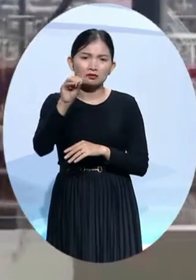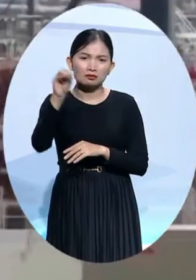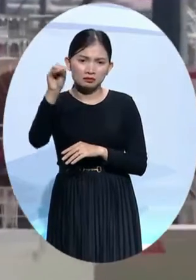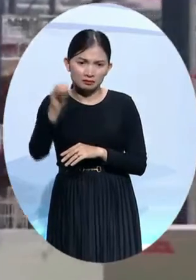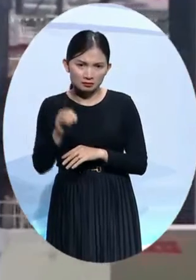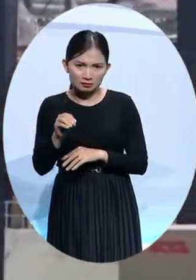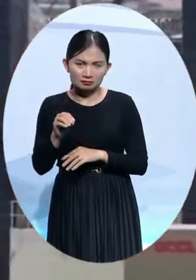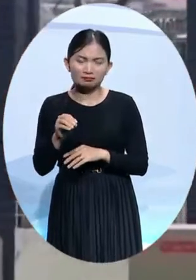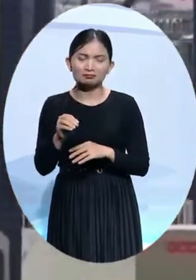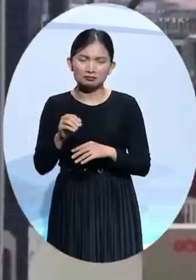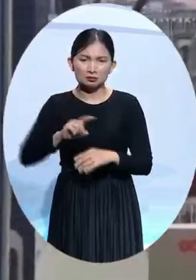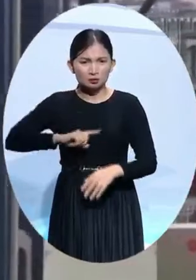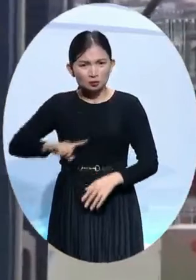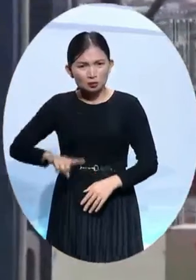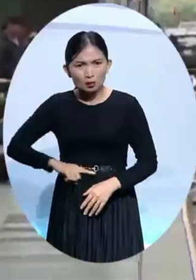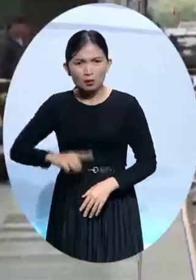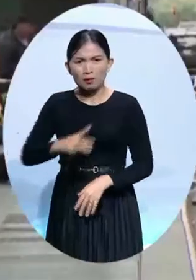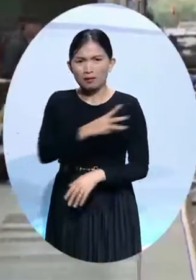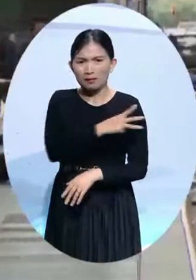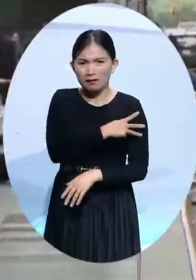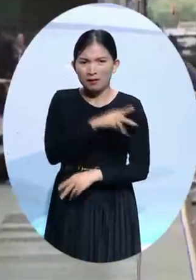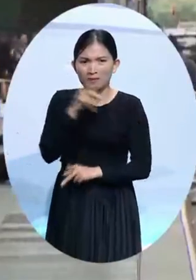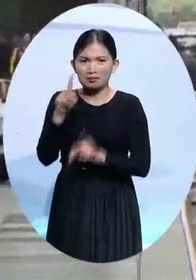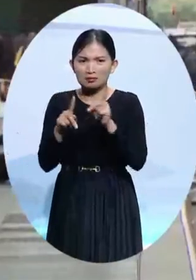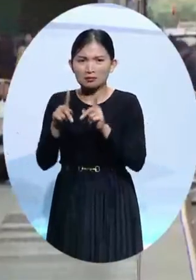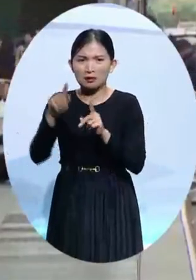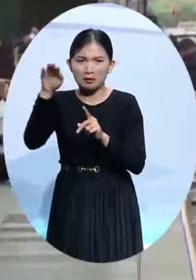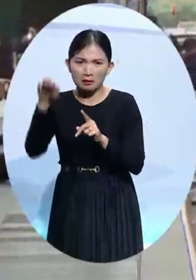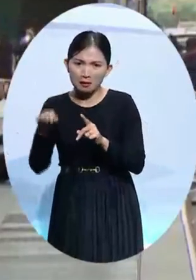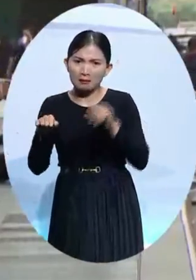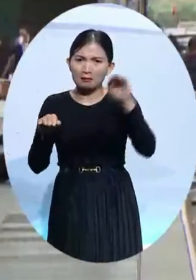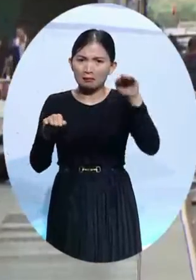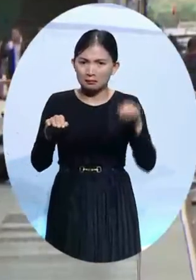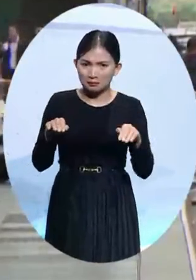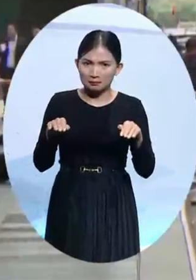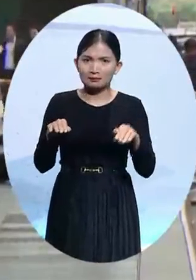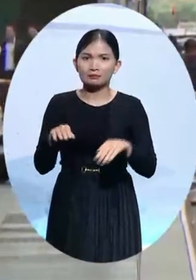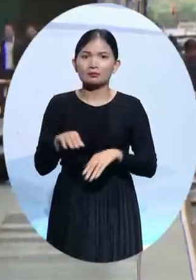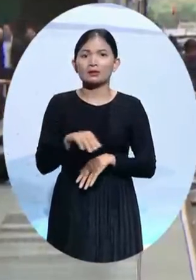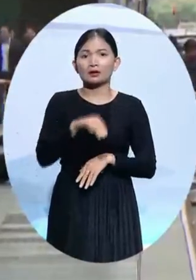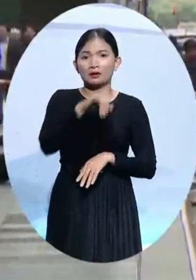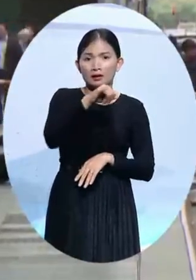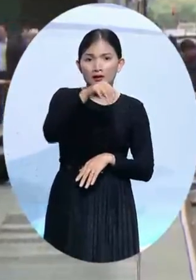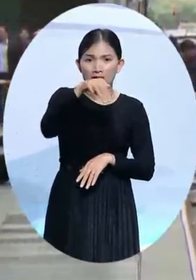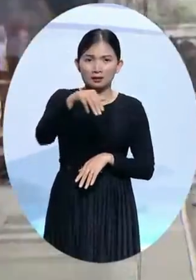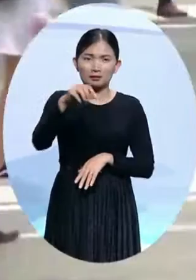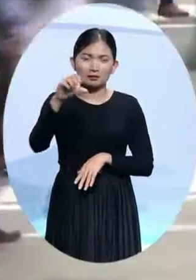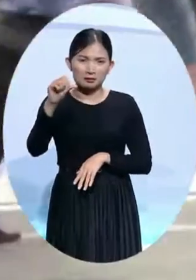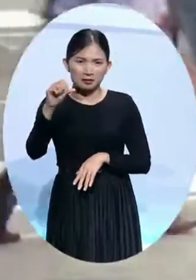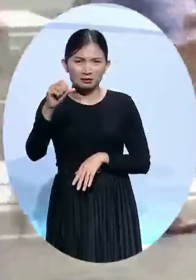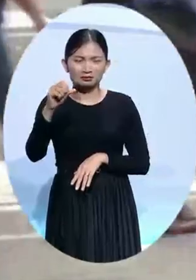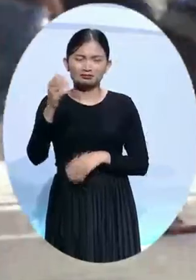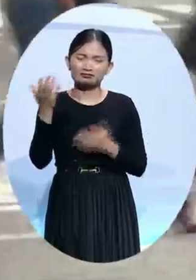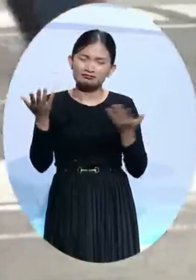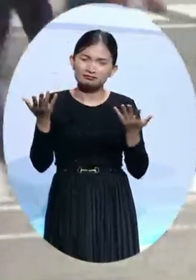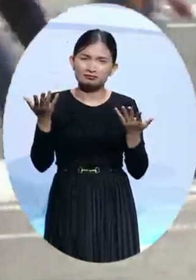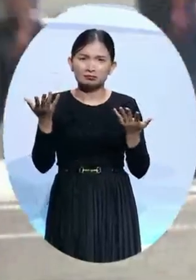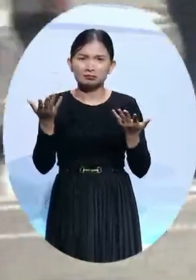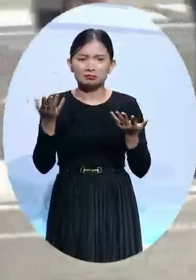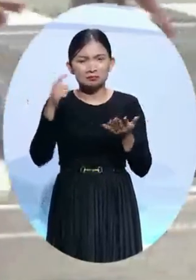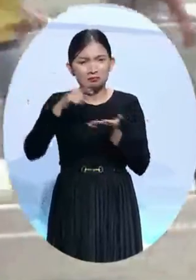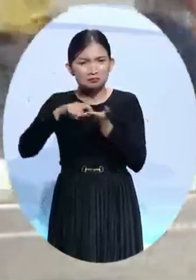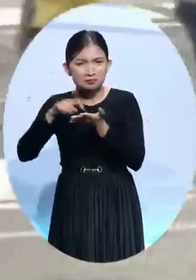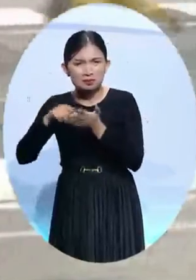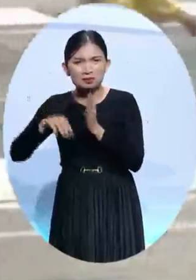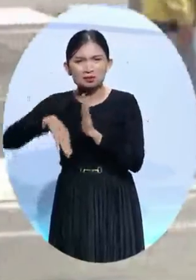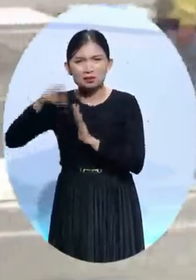suy giảm kinh tế ở Trung Quốc và Nga. Đáng chú ý, IMF dự báo Mỹ sẽ ghi nhận tăng trưởng 2,3% trong năm nay